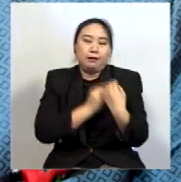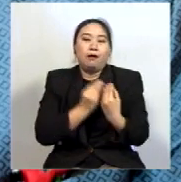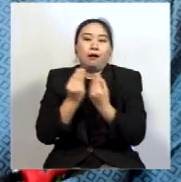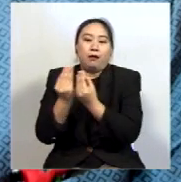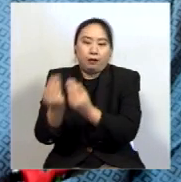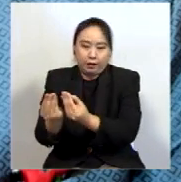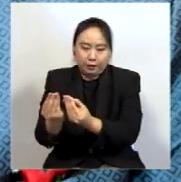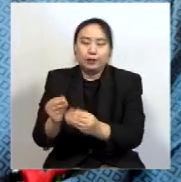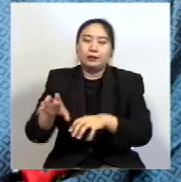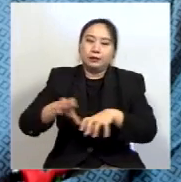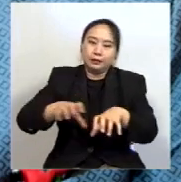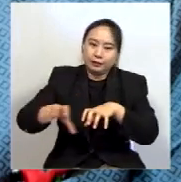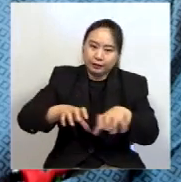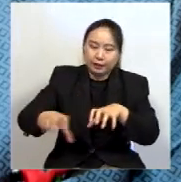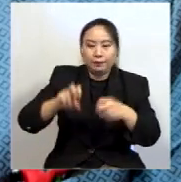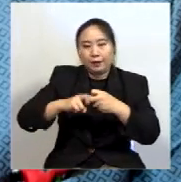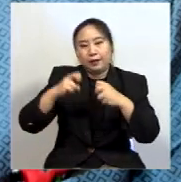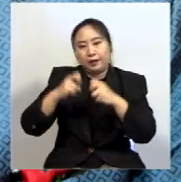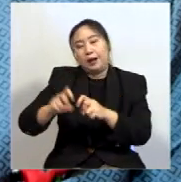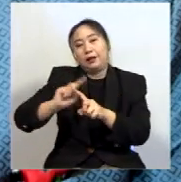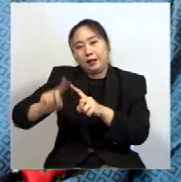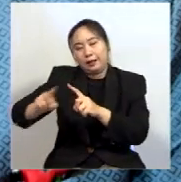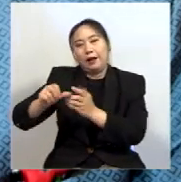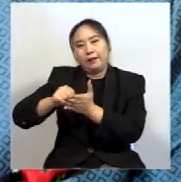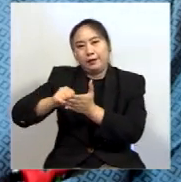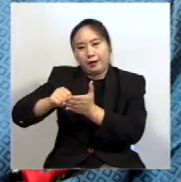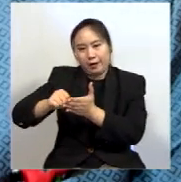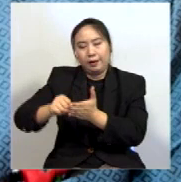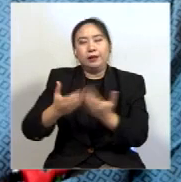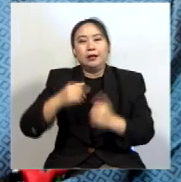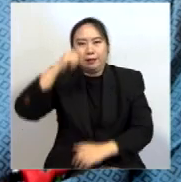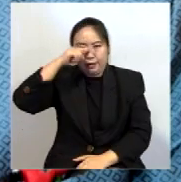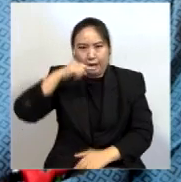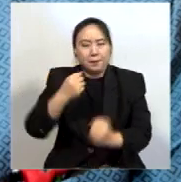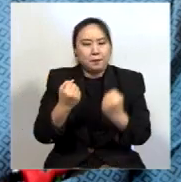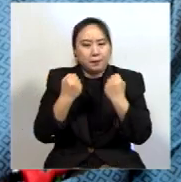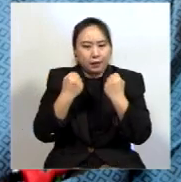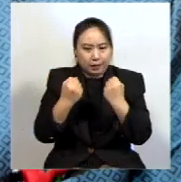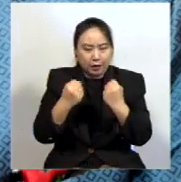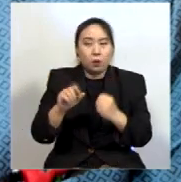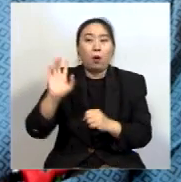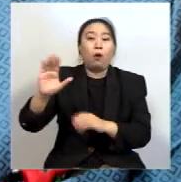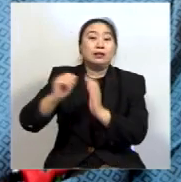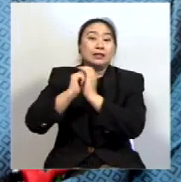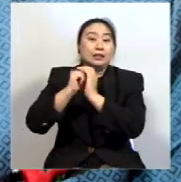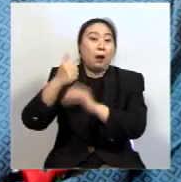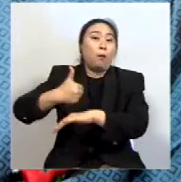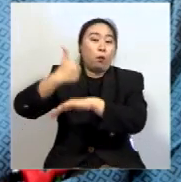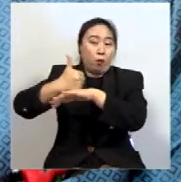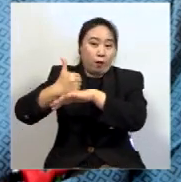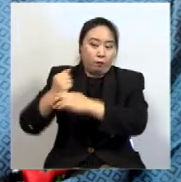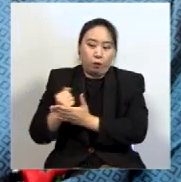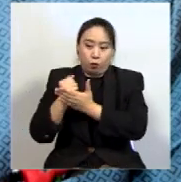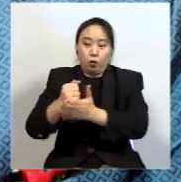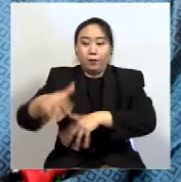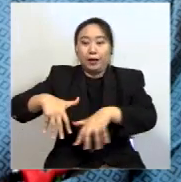จีนในการจัดการและรับมือกับสถานการณ์ในครั้งนี้ประเทศไทยมีความมั่นใจเป็นอย่างยิ่งว่าผู้นำจีนจะช่วยให้ชาว